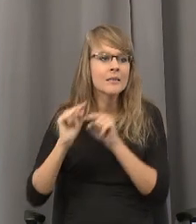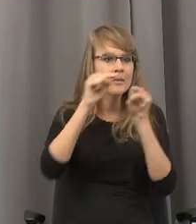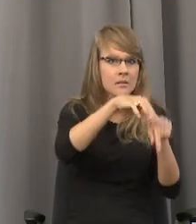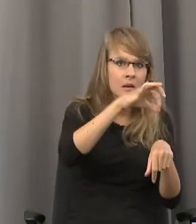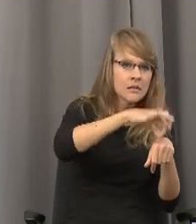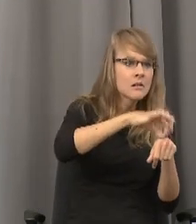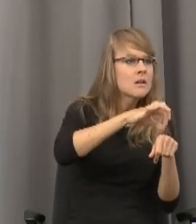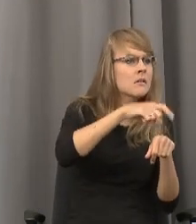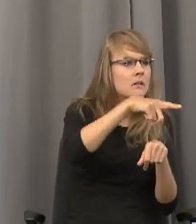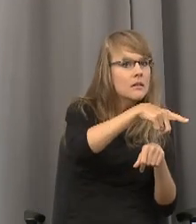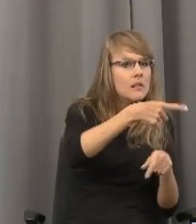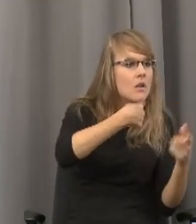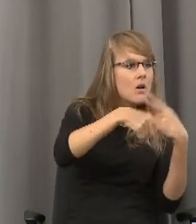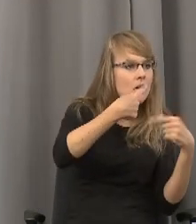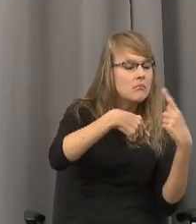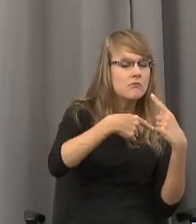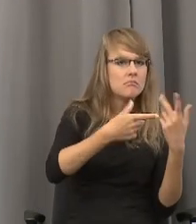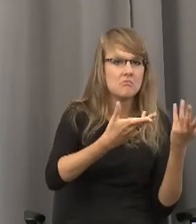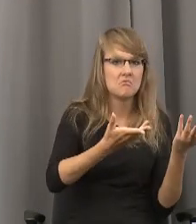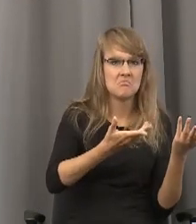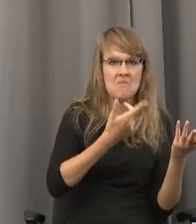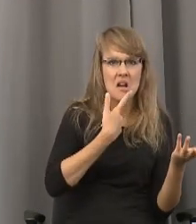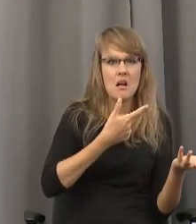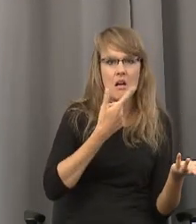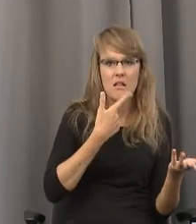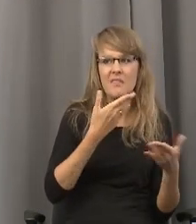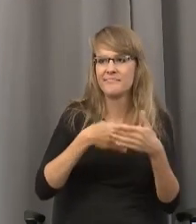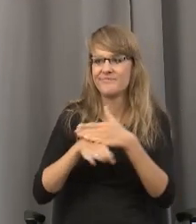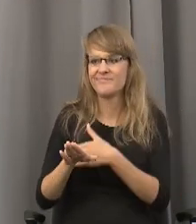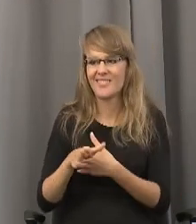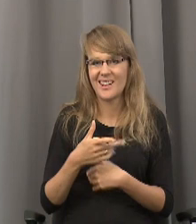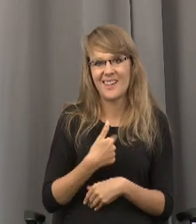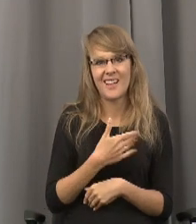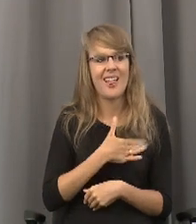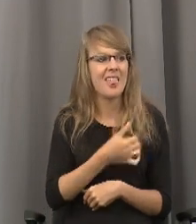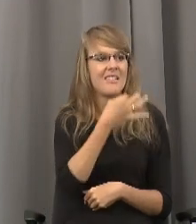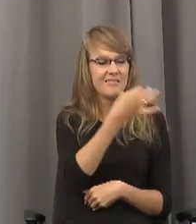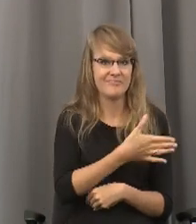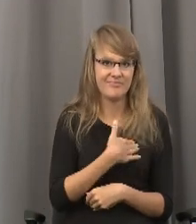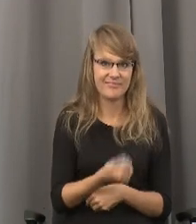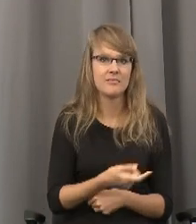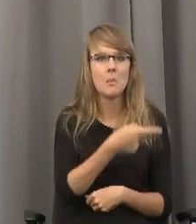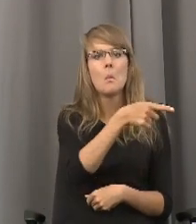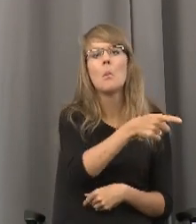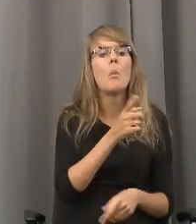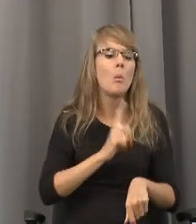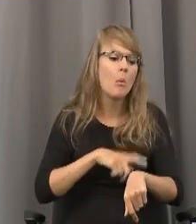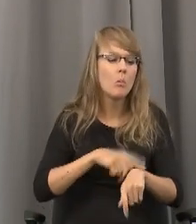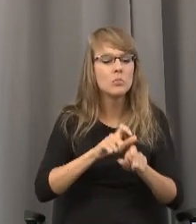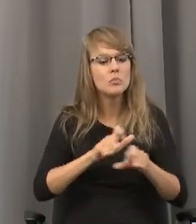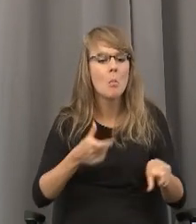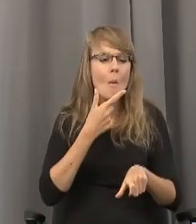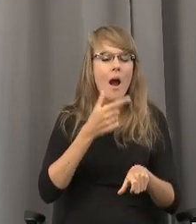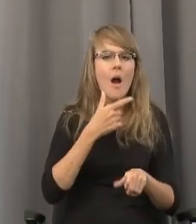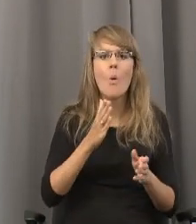się pytać. Poza tym lekarz nie ma czasu, bo jest urzędnikiem, więc ma te kilkanaście minut na załatwienie. Więc ten